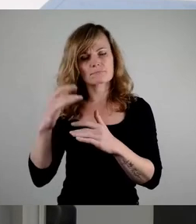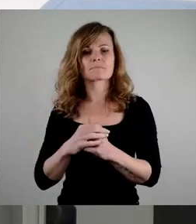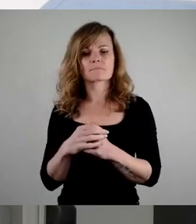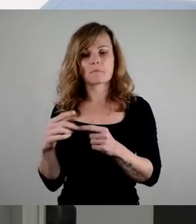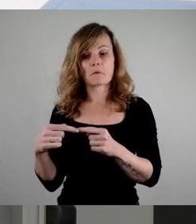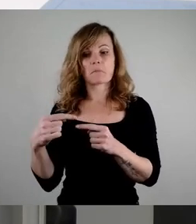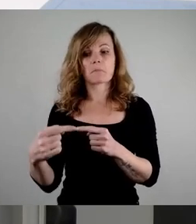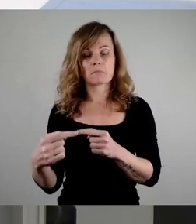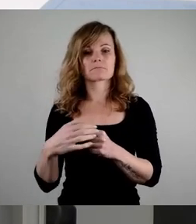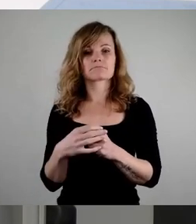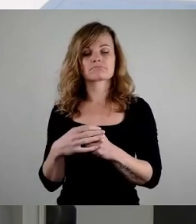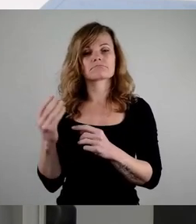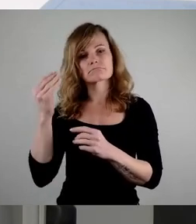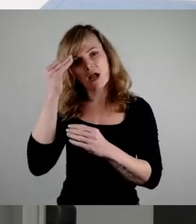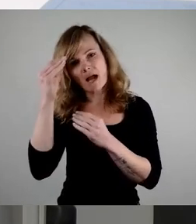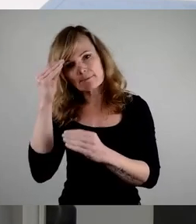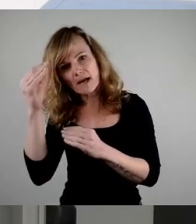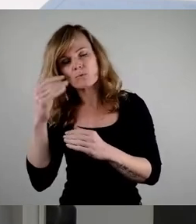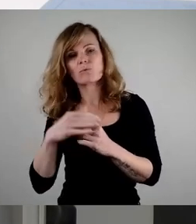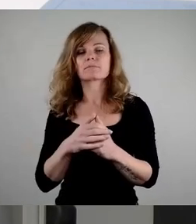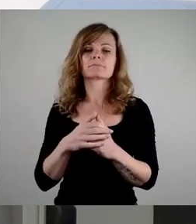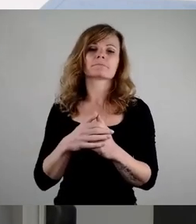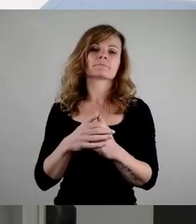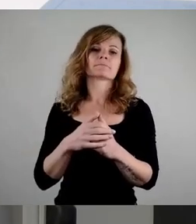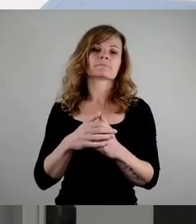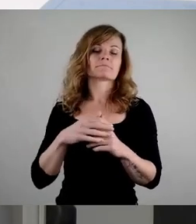einigen Anmerkungen durch das Regierungspräsidium bzw.